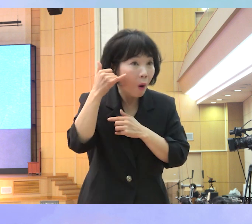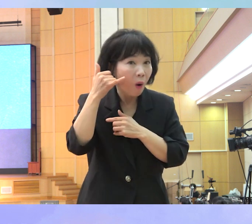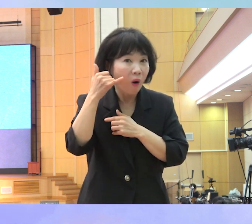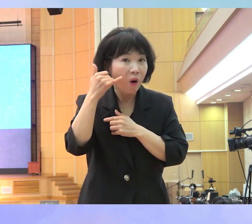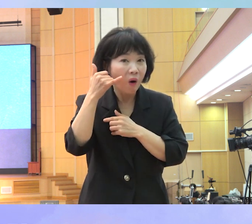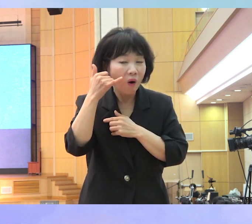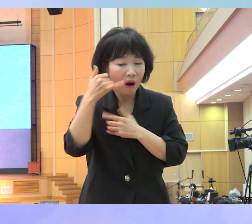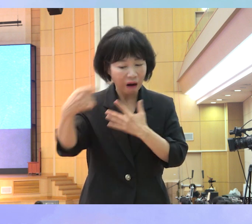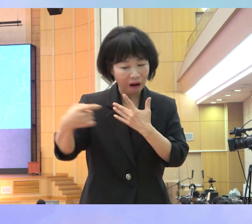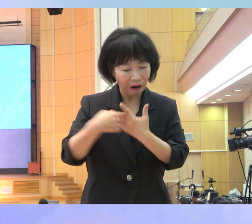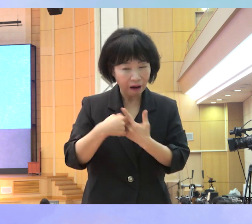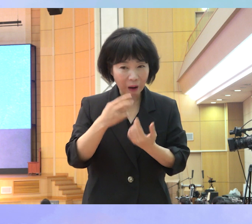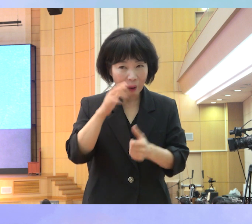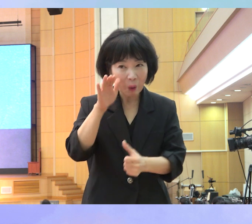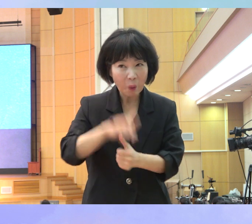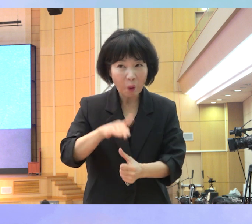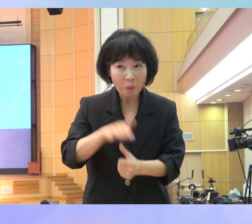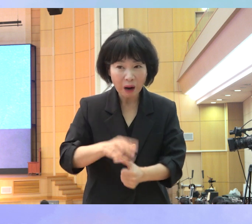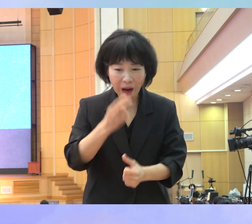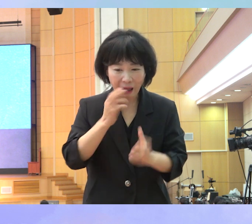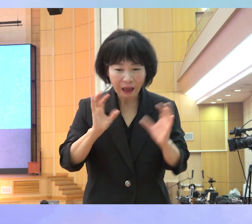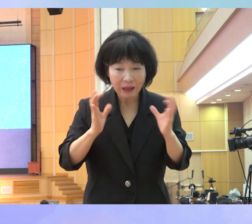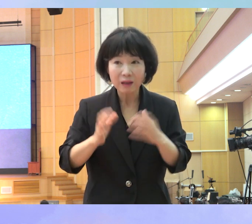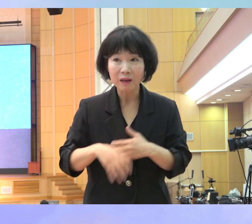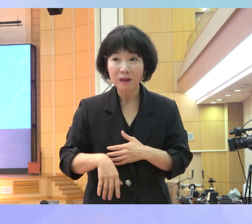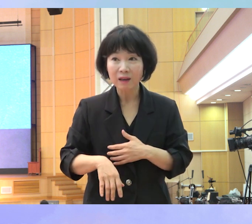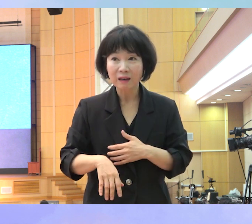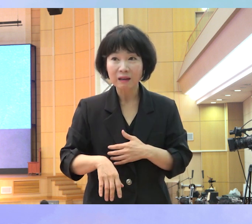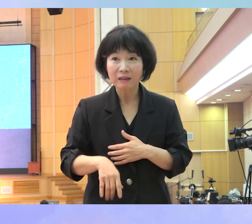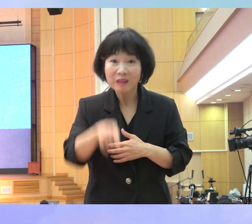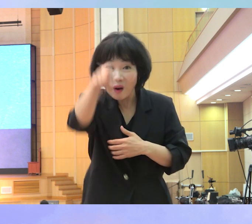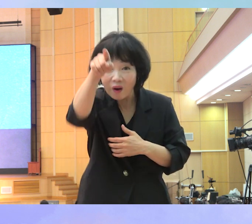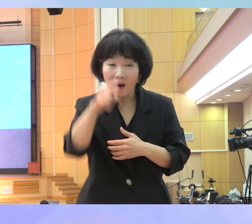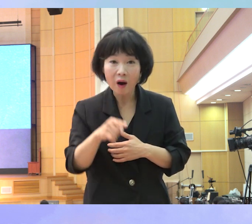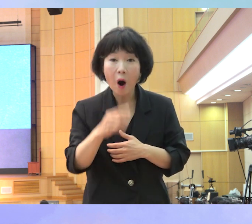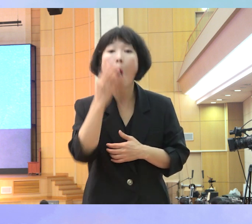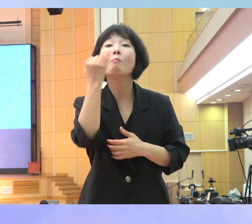모르세요? 알잖아요. 엄마 있니?